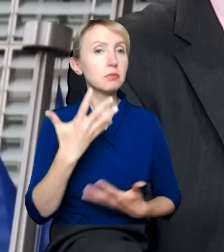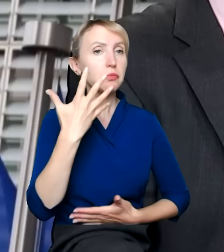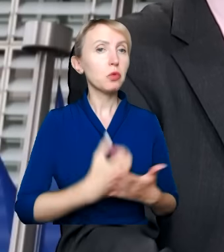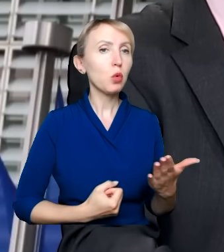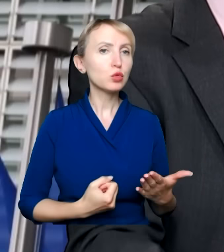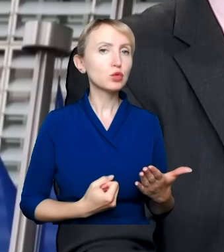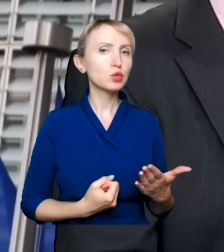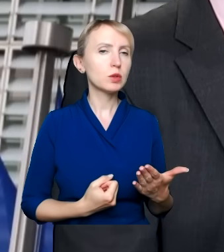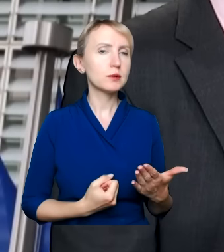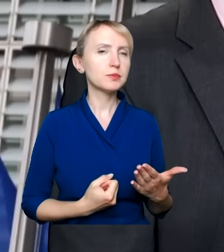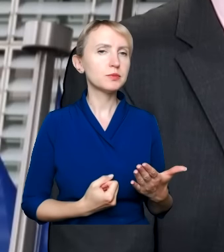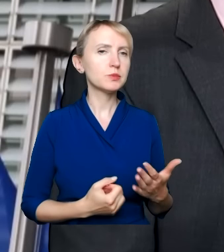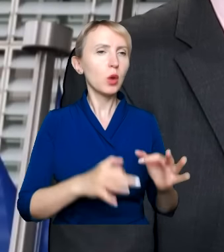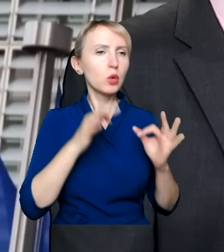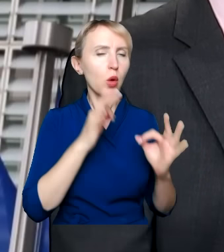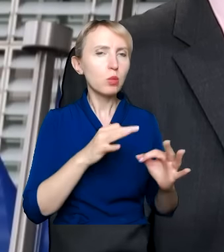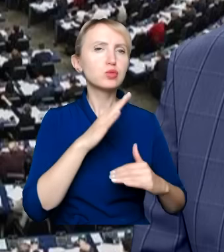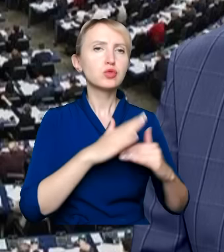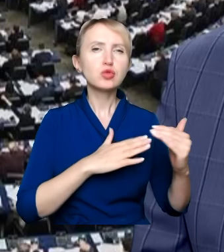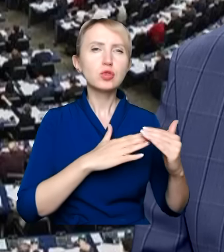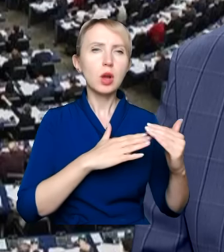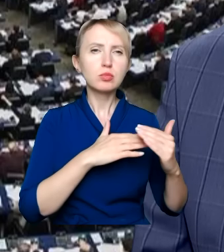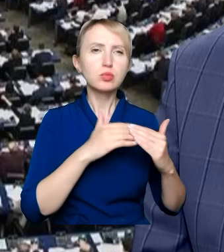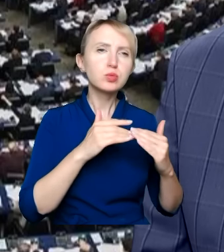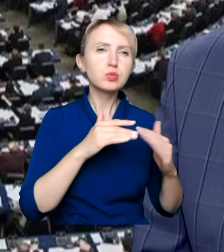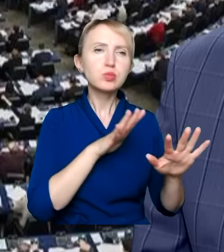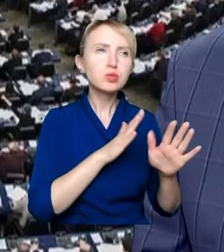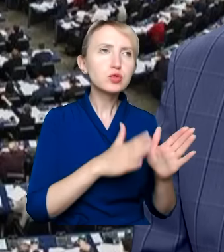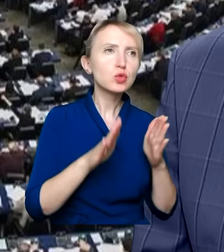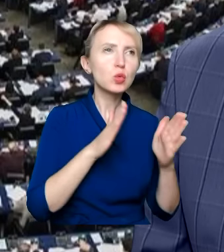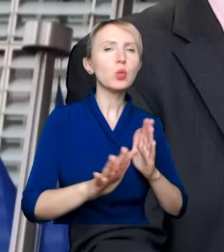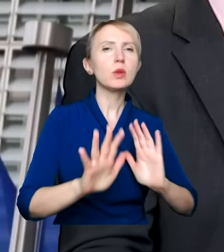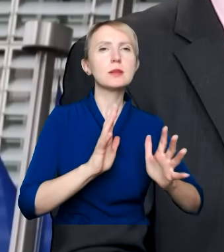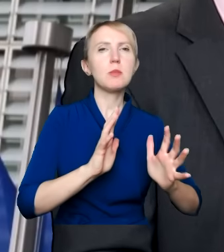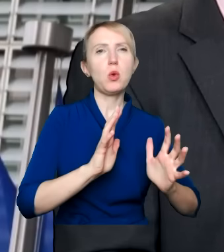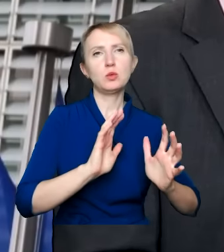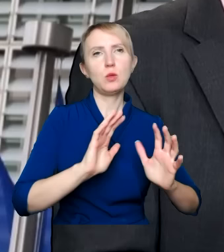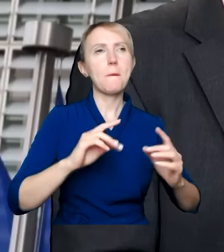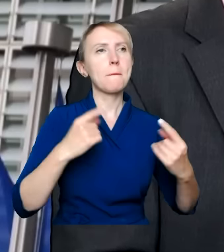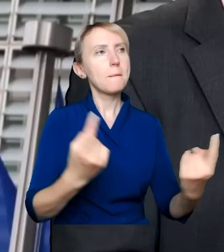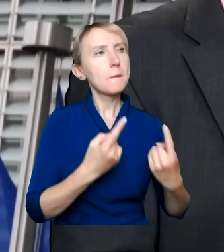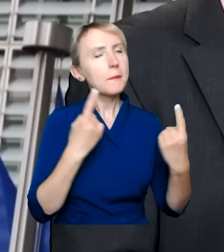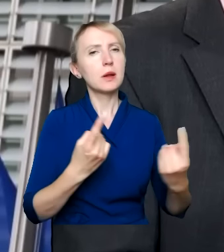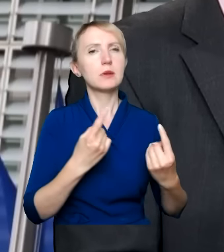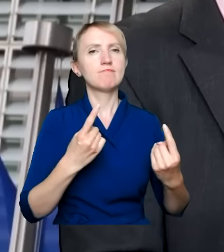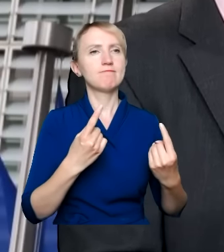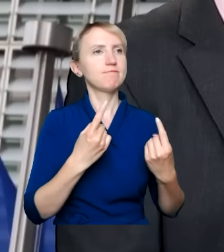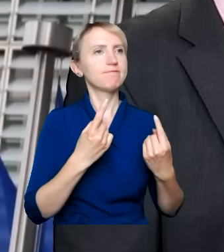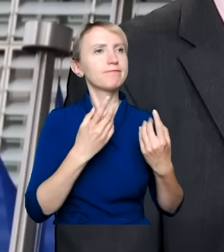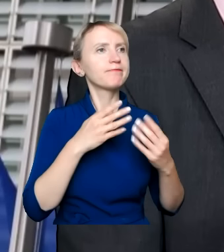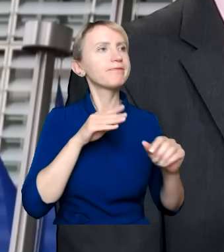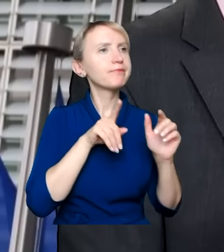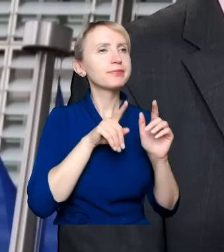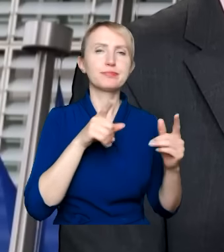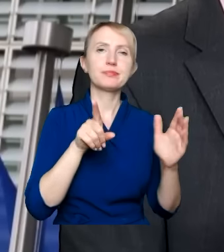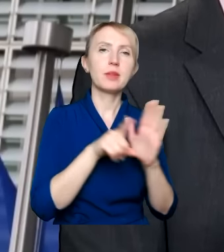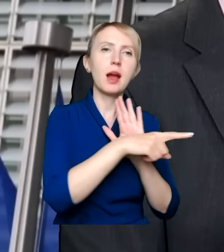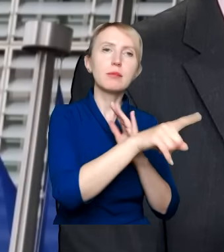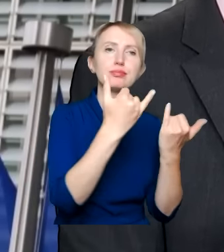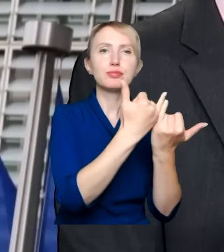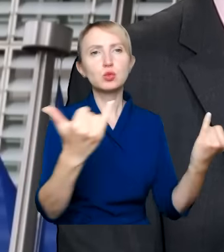zaczy dobrze konstruuje taką maszynę polityczną docierającą do różnych grup wyborców Bo też miałem takie